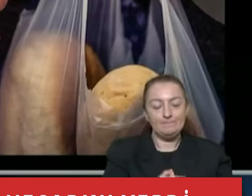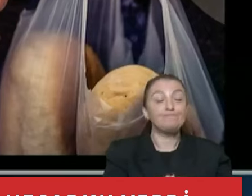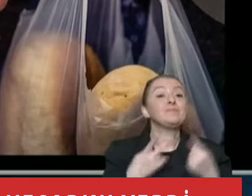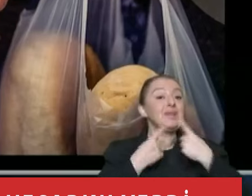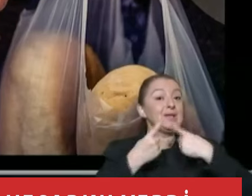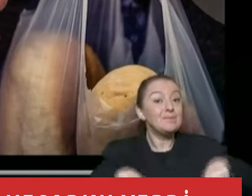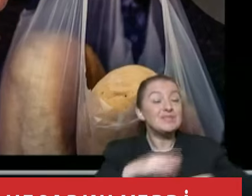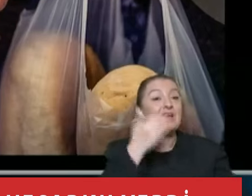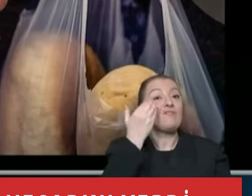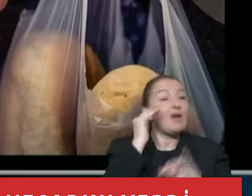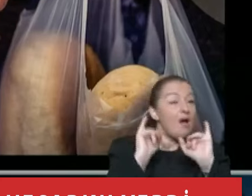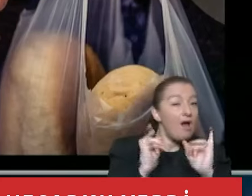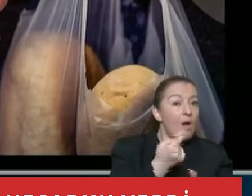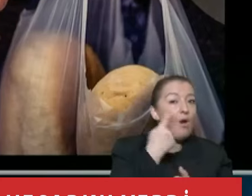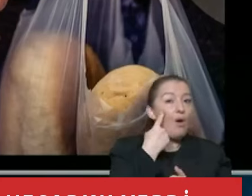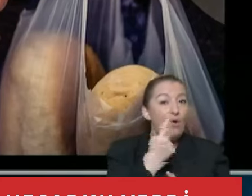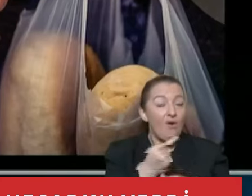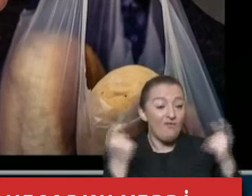yoksulluğun